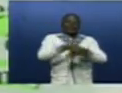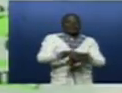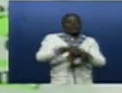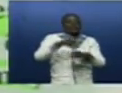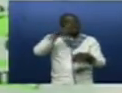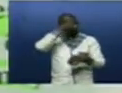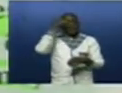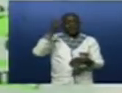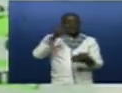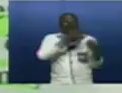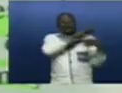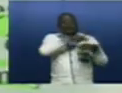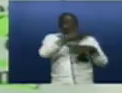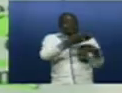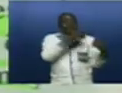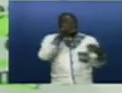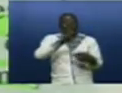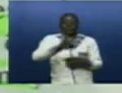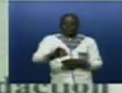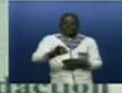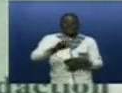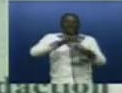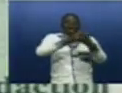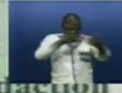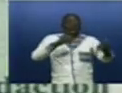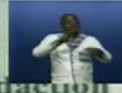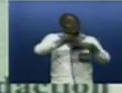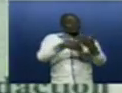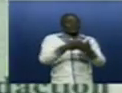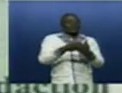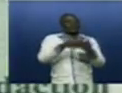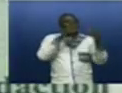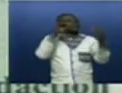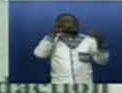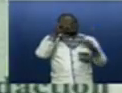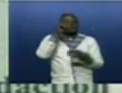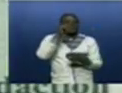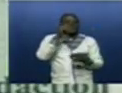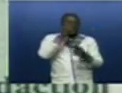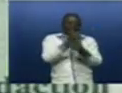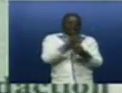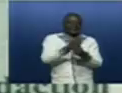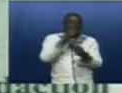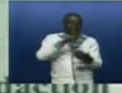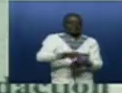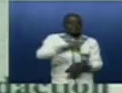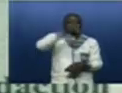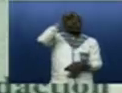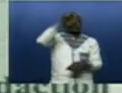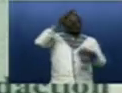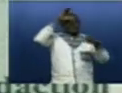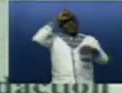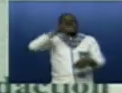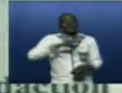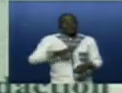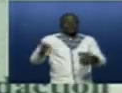lui, Thomas Sankara, c'est avant tout l'esprit. Travaillons donc d'abord à être à la hauteur de l'homme en appliquant ses préceptes